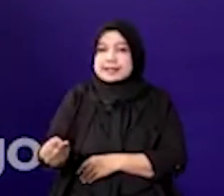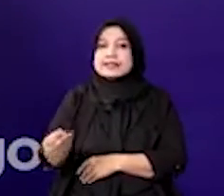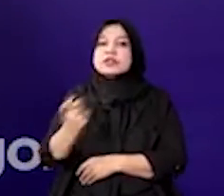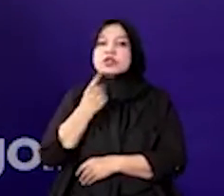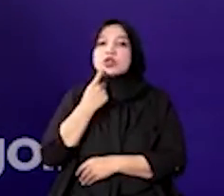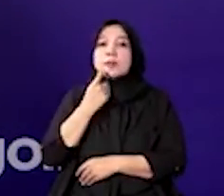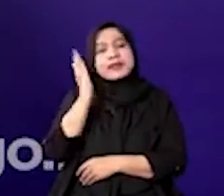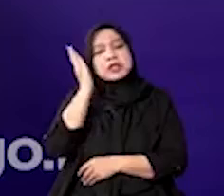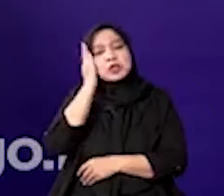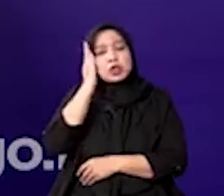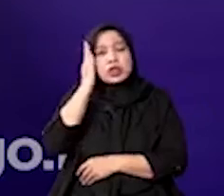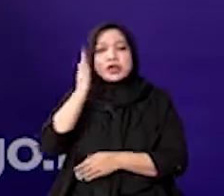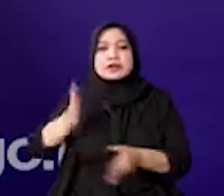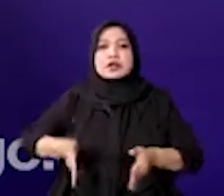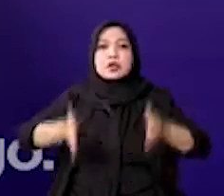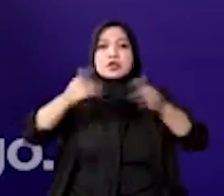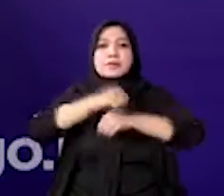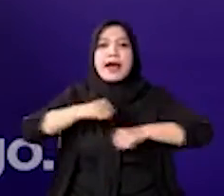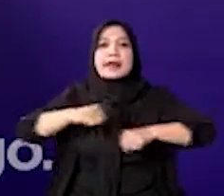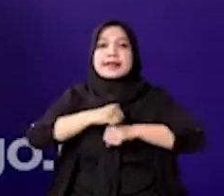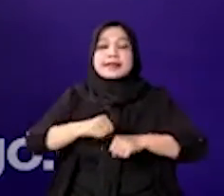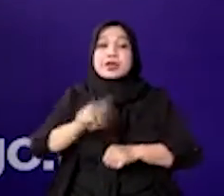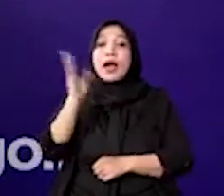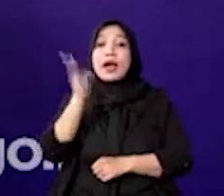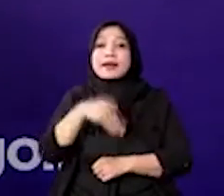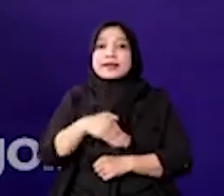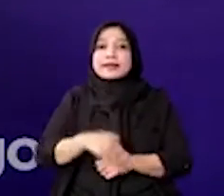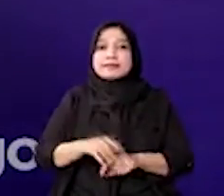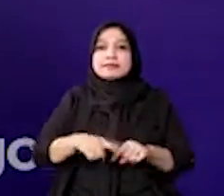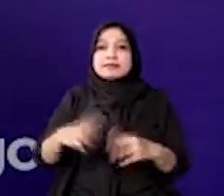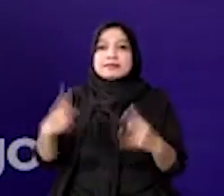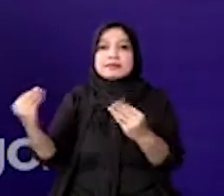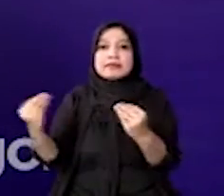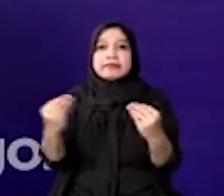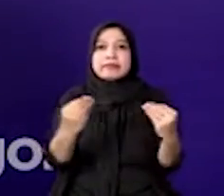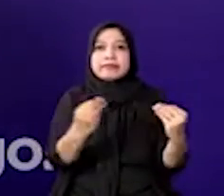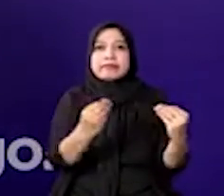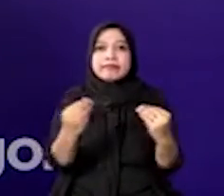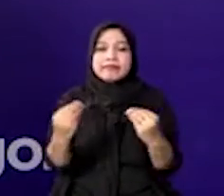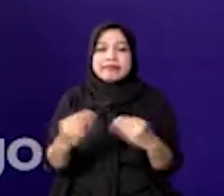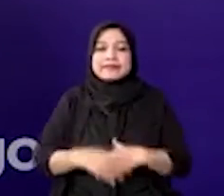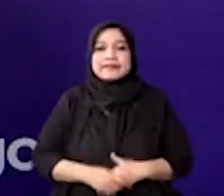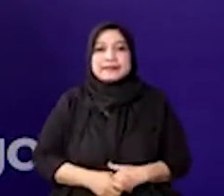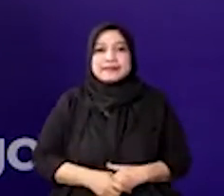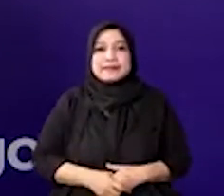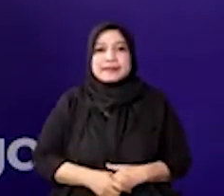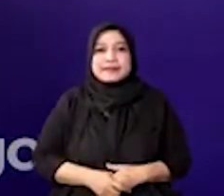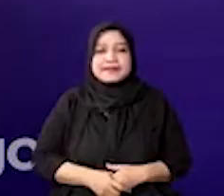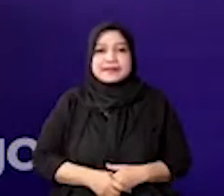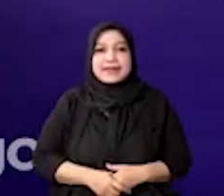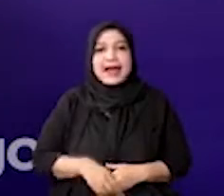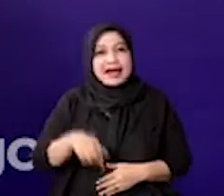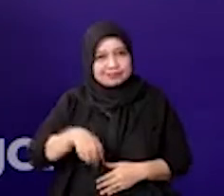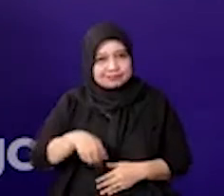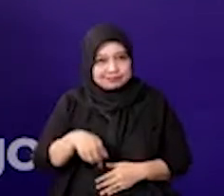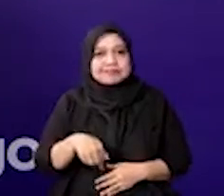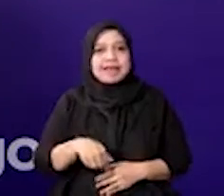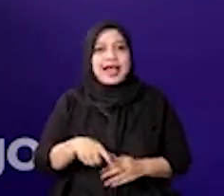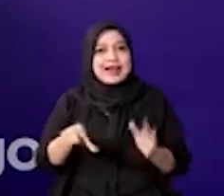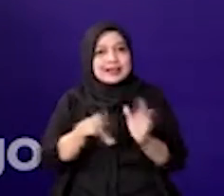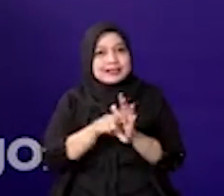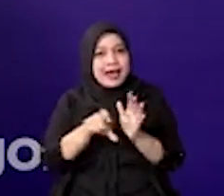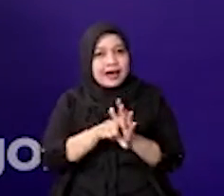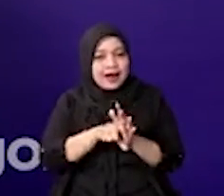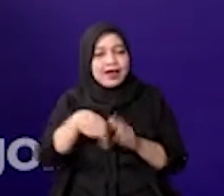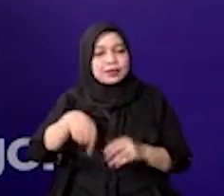wismatlit 2 hari aja saya bilang diam langsung i i kalau mereka karena enggak percaya Pak ya inilah